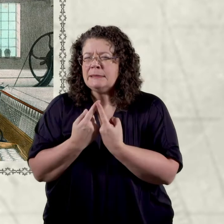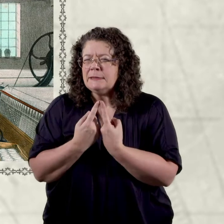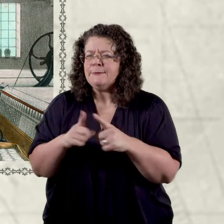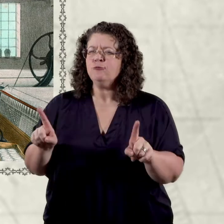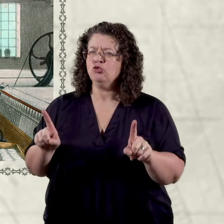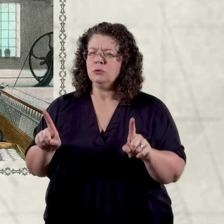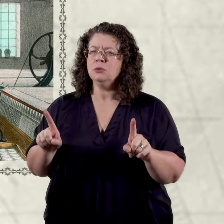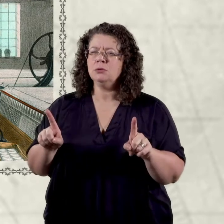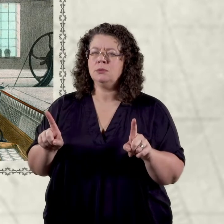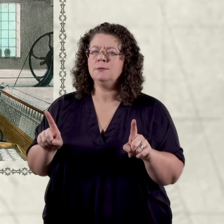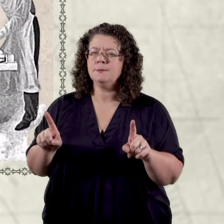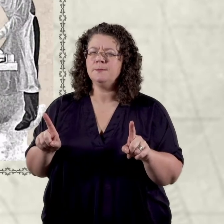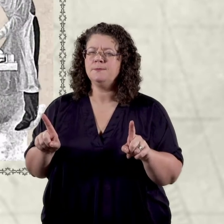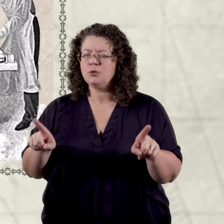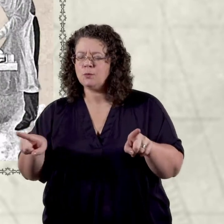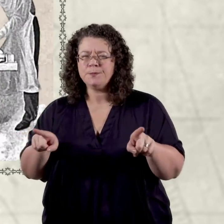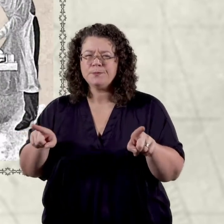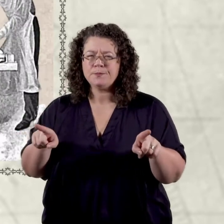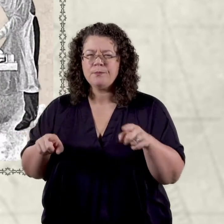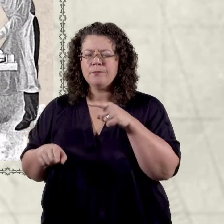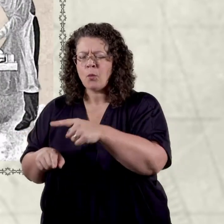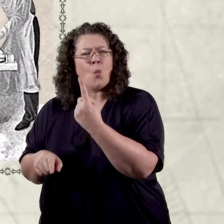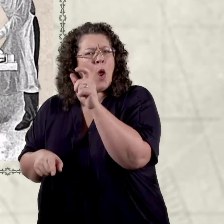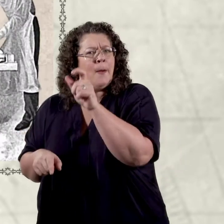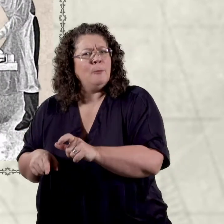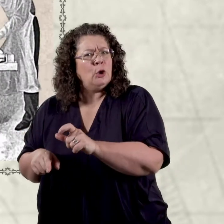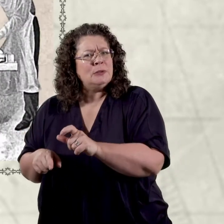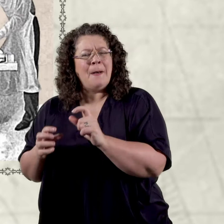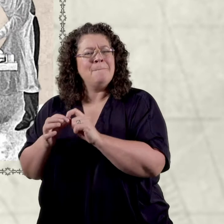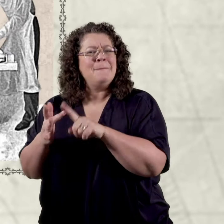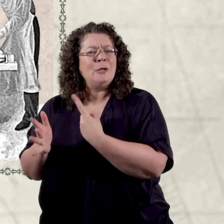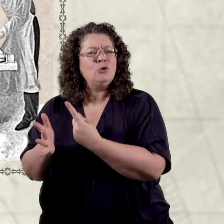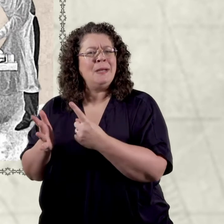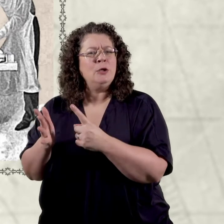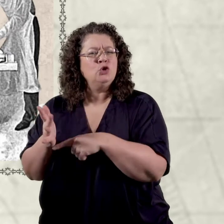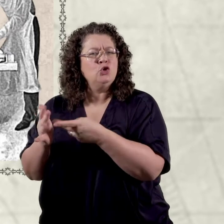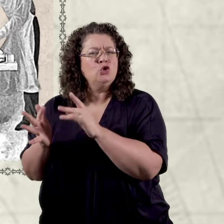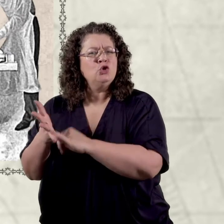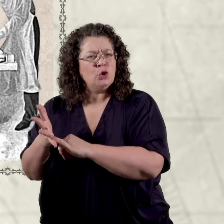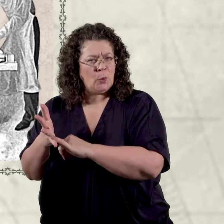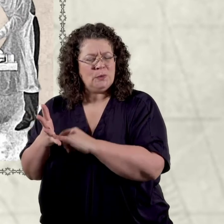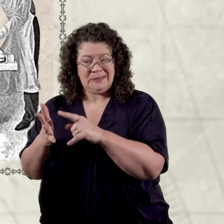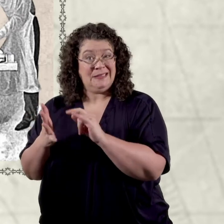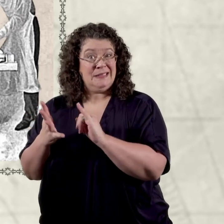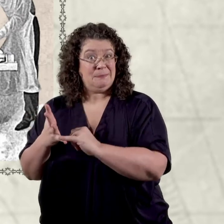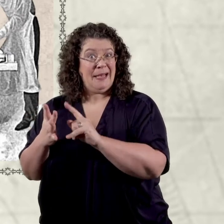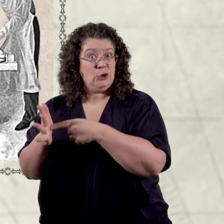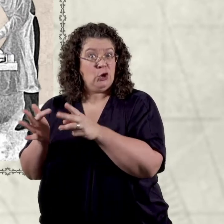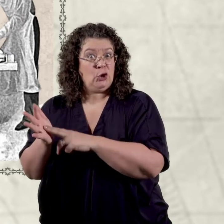ddau? Un person ar y sianynyddu fan hyn,